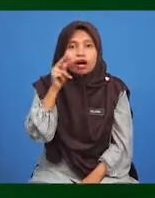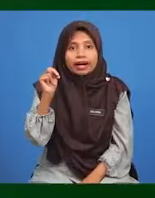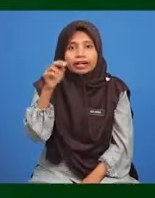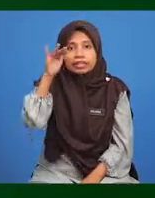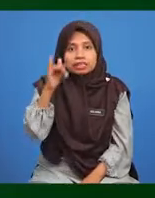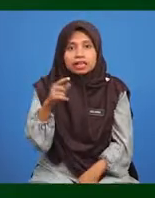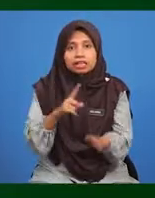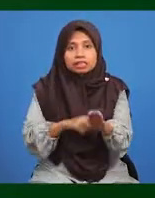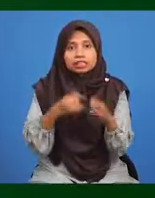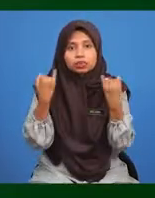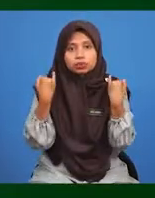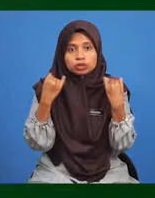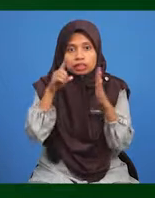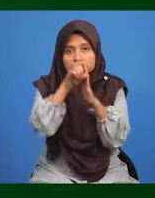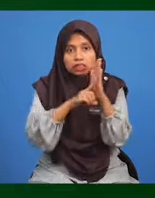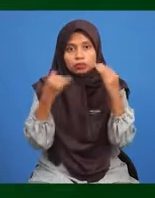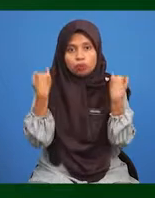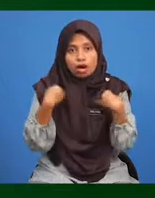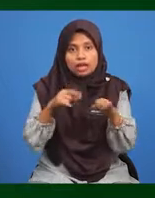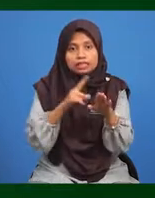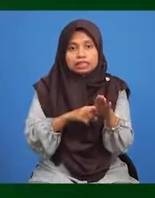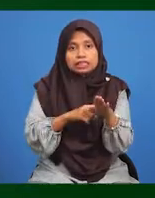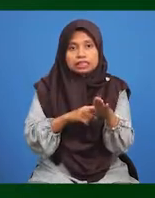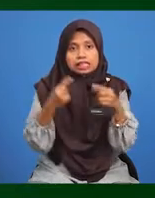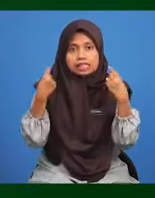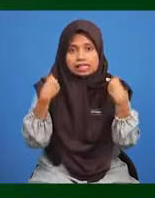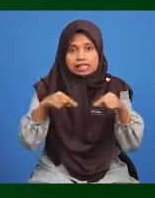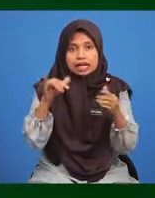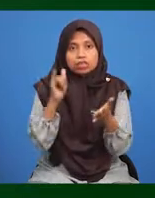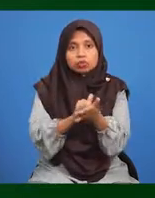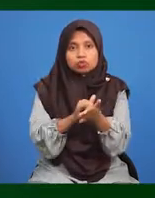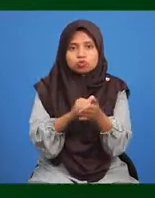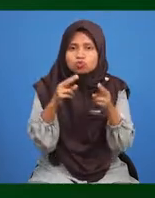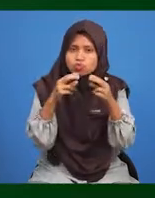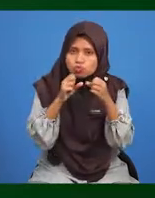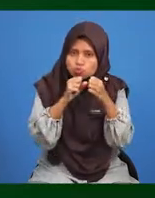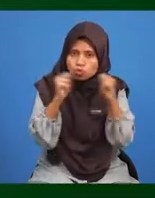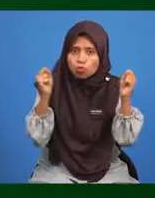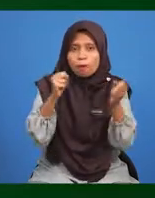buah-buahan yang dijual di gerai itu sungguh mahal.